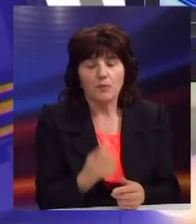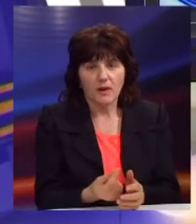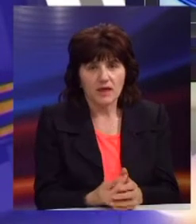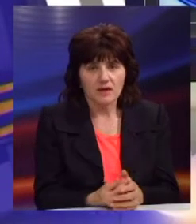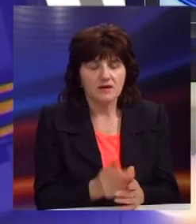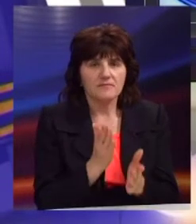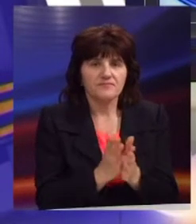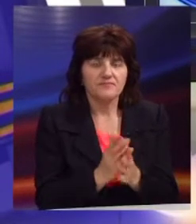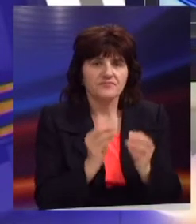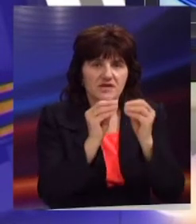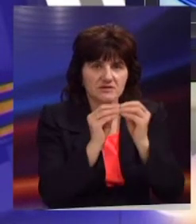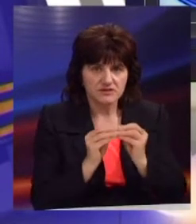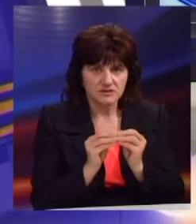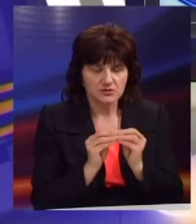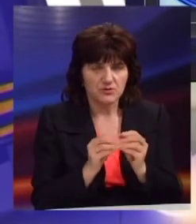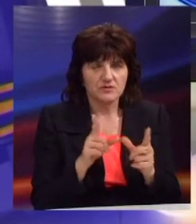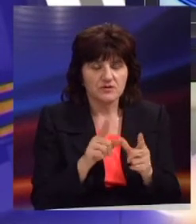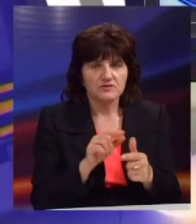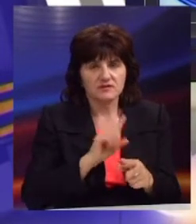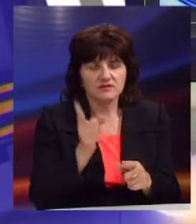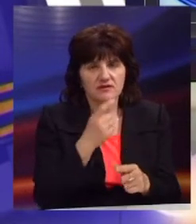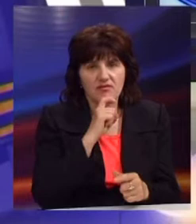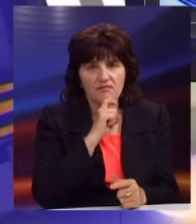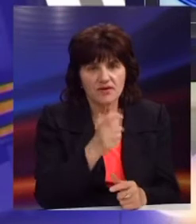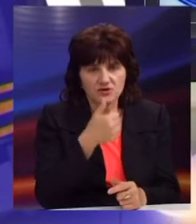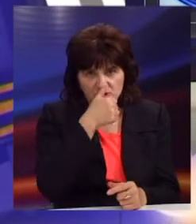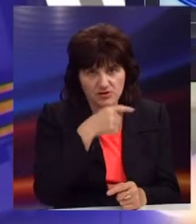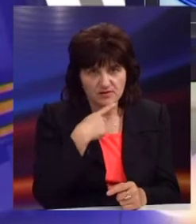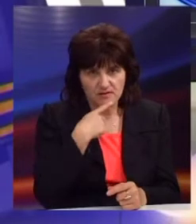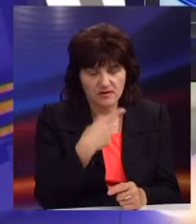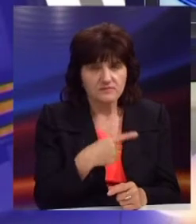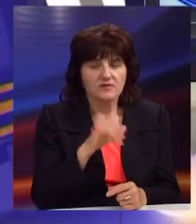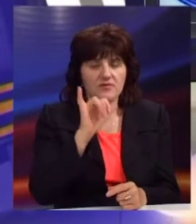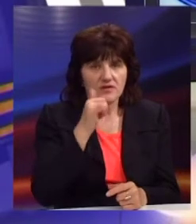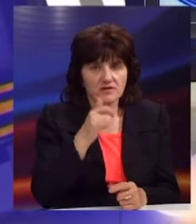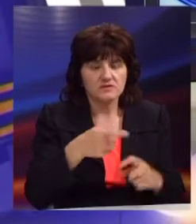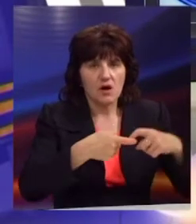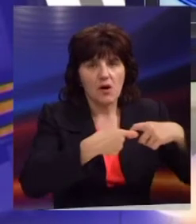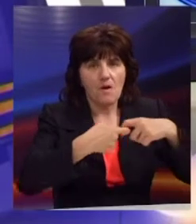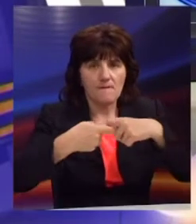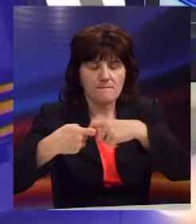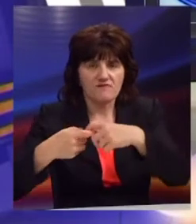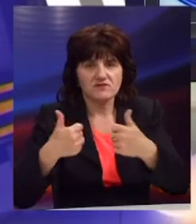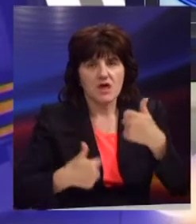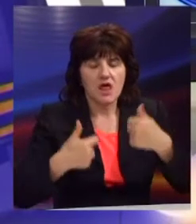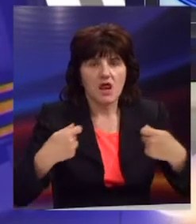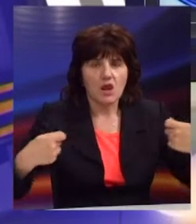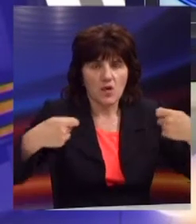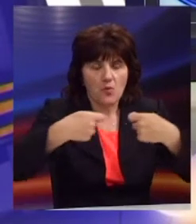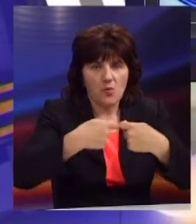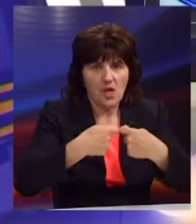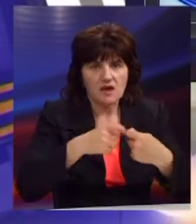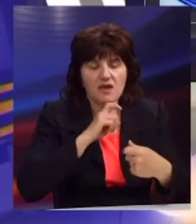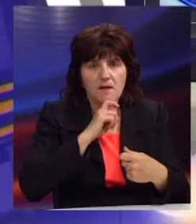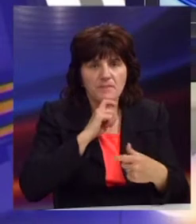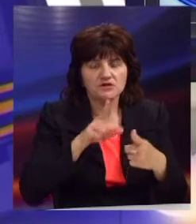stručnom skupu posvećenom potencijalima saradnje sa Mađarskom. To se pre svega odnosi na povezivanje ili ulaganje mađarskog kapitala u Srbiji